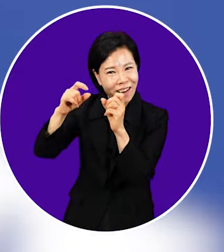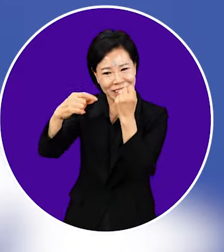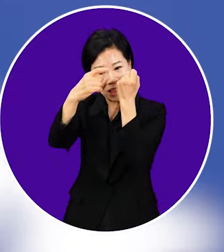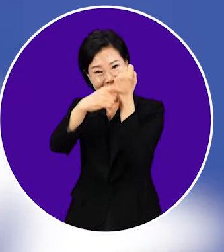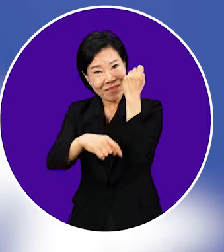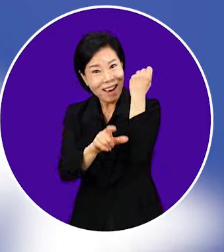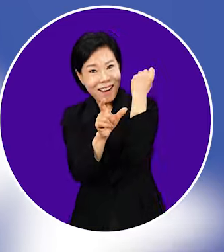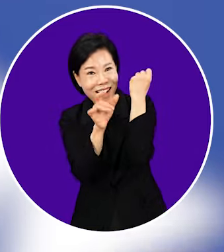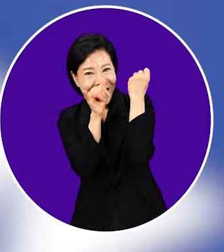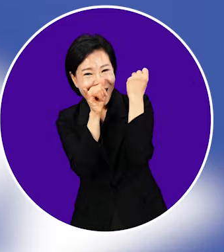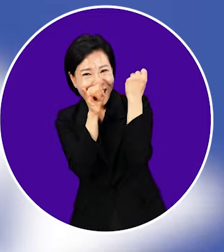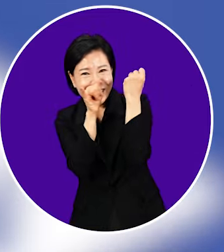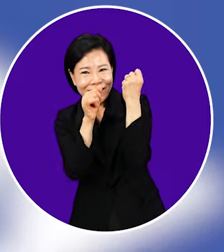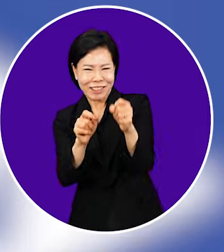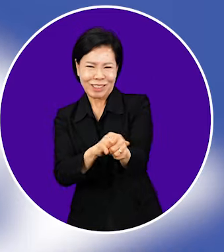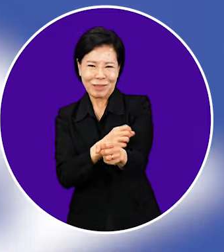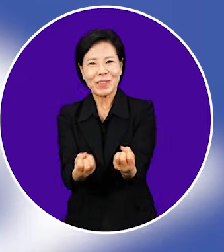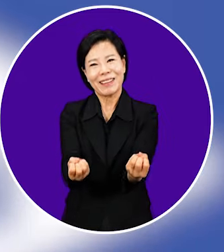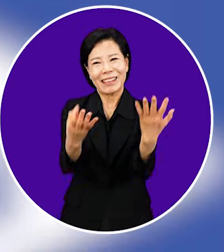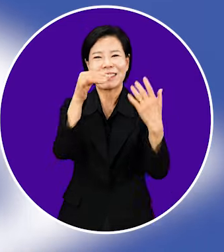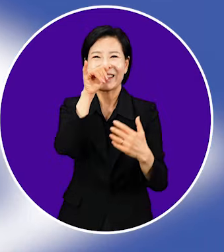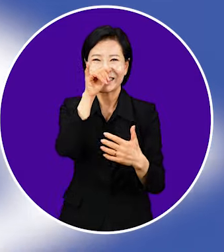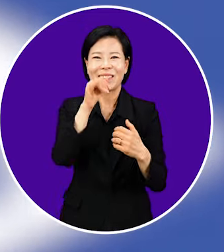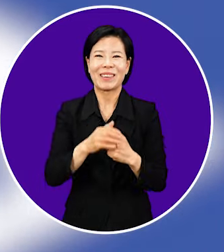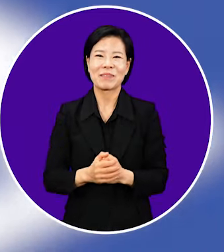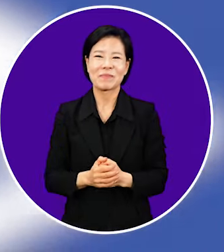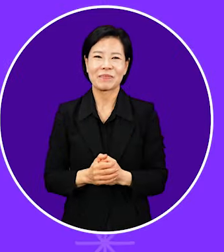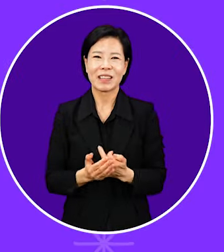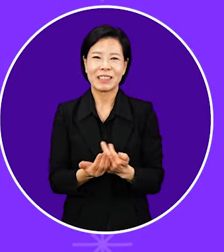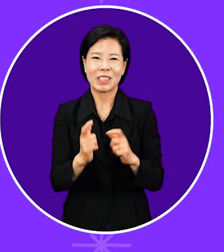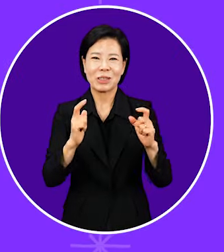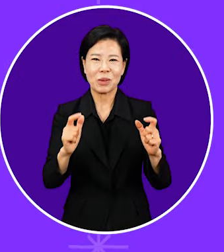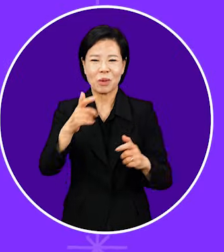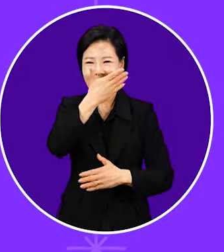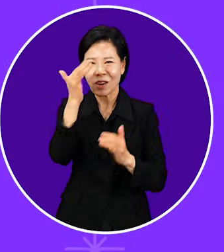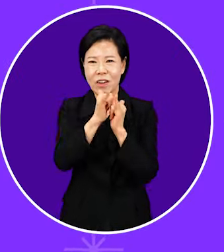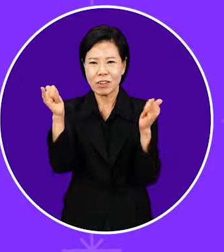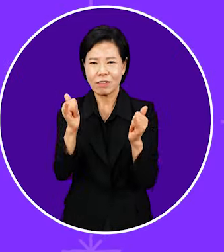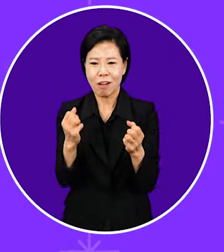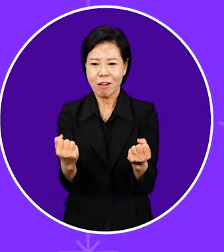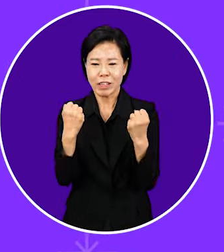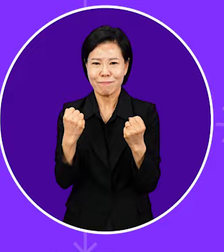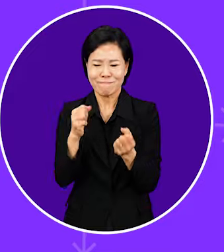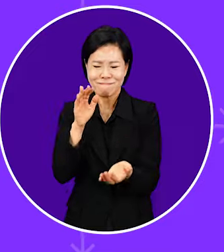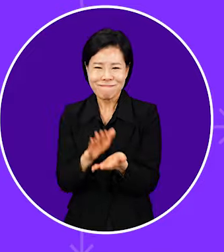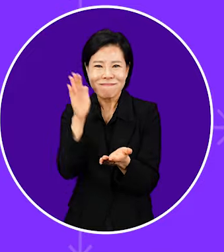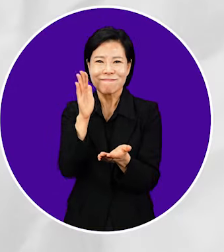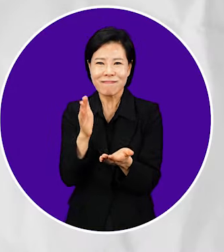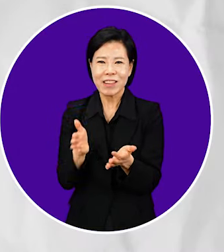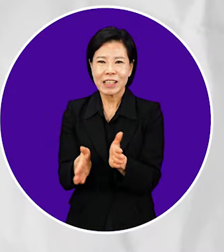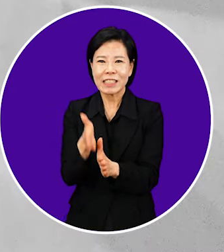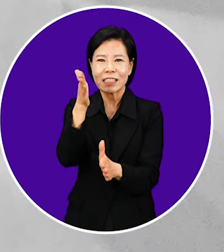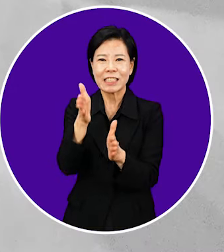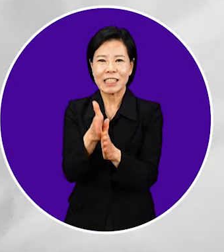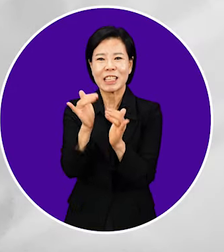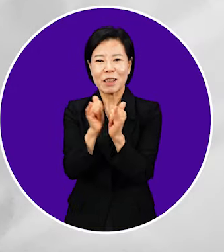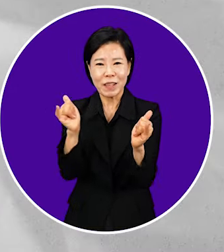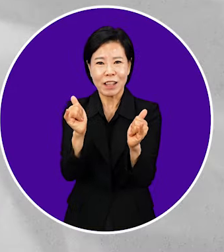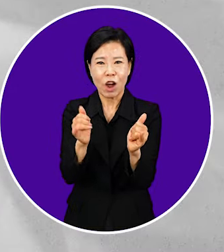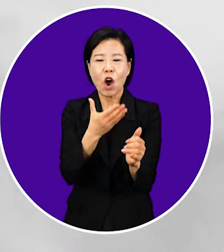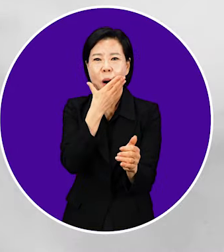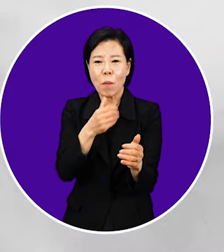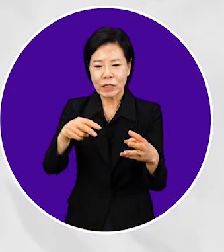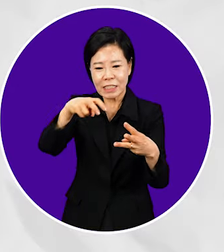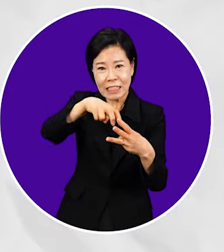다 모이집이라는 특별한 행사가 열리는데요. 제주도 청년들의 뜨거운 에너지와 열정을 제주